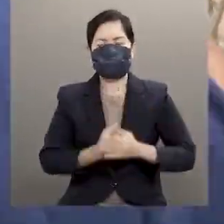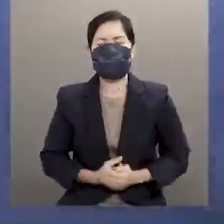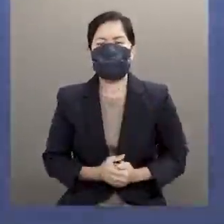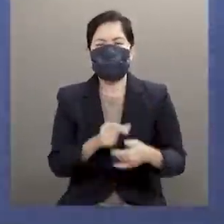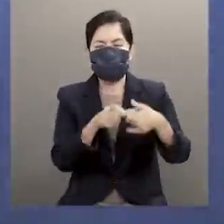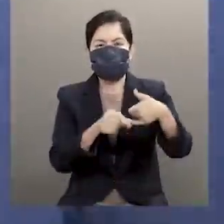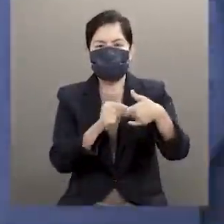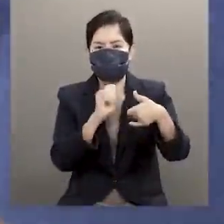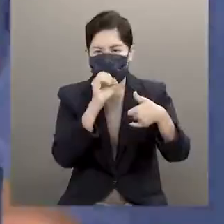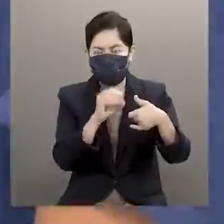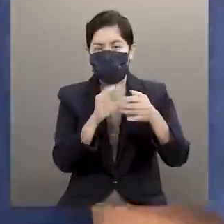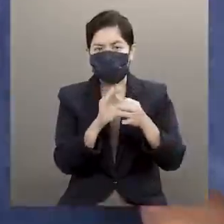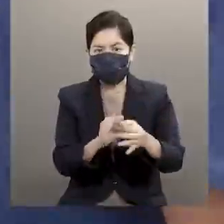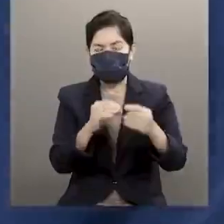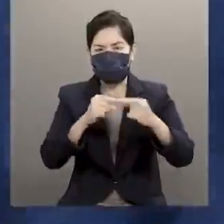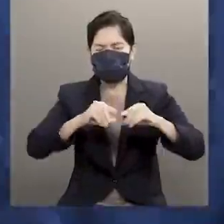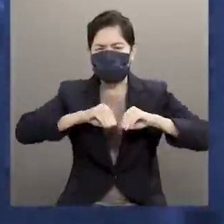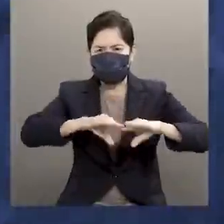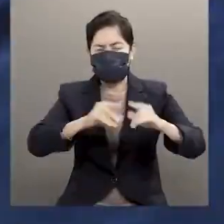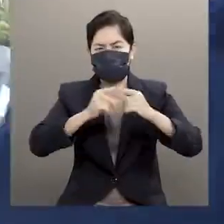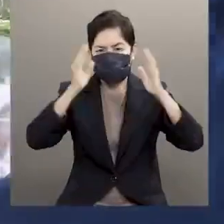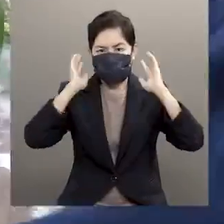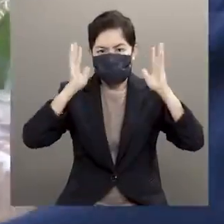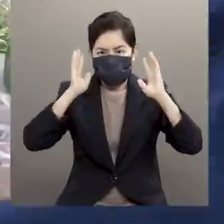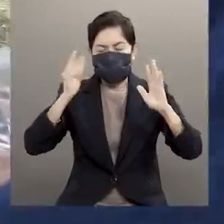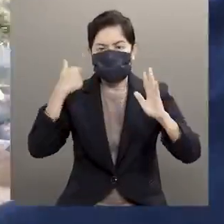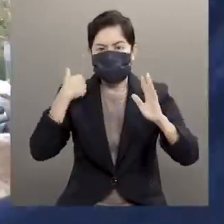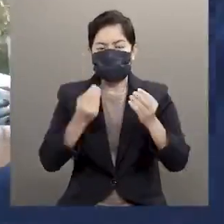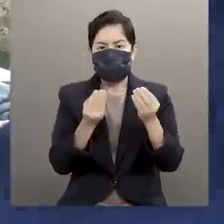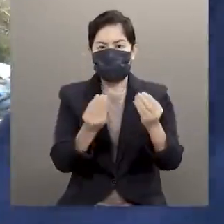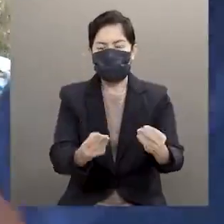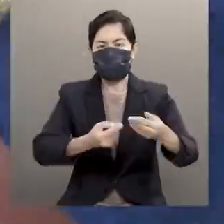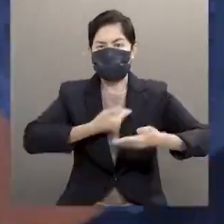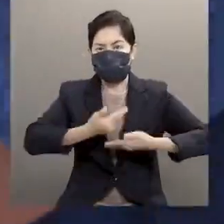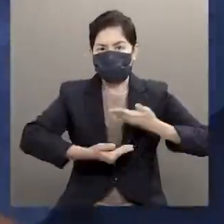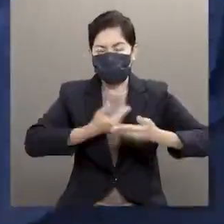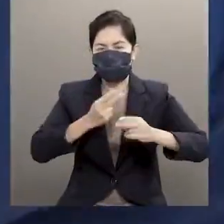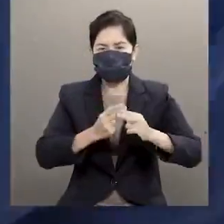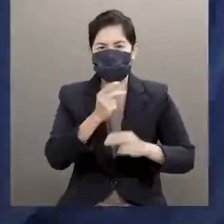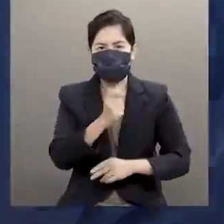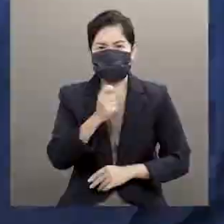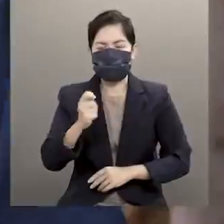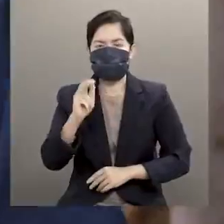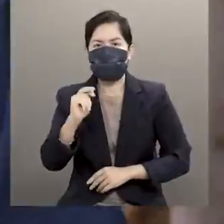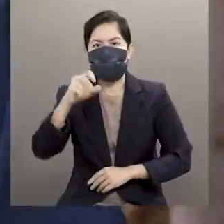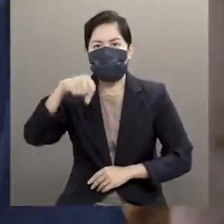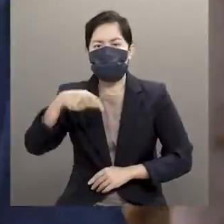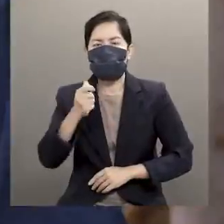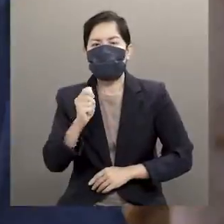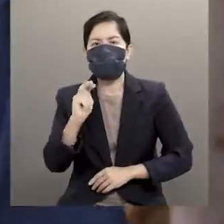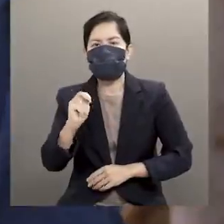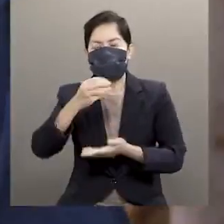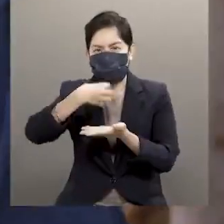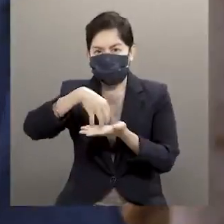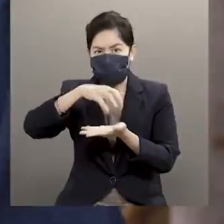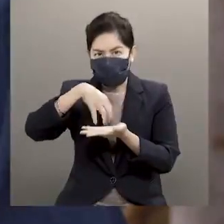งของการสื่อสารนละครับที่เป็นแประดาลใจทํใหเกิดตลาดนัดออนซ่อนขึ้นไปรับฟงเรองราวนี้กัครับสัฐานการณโวิด เริมมา